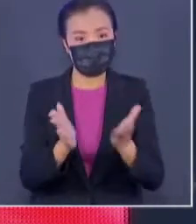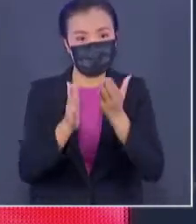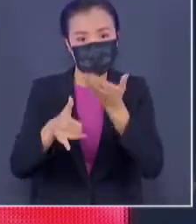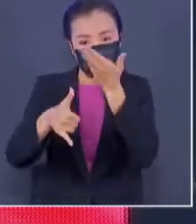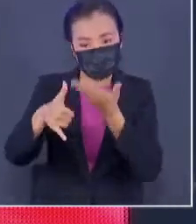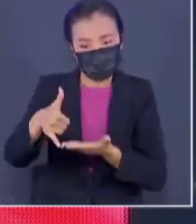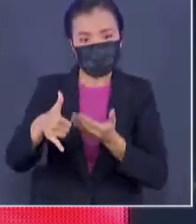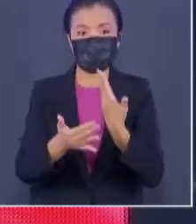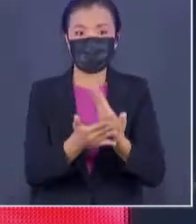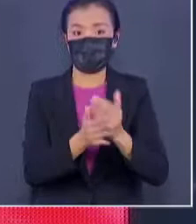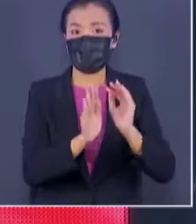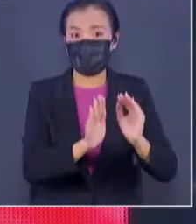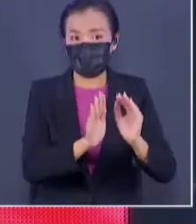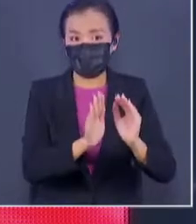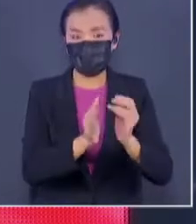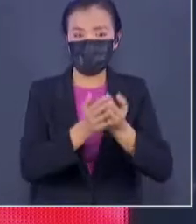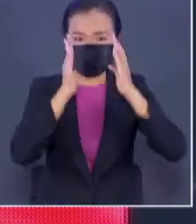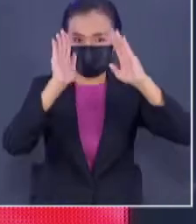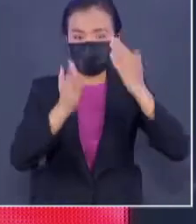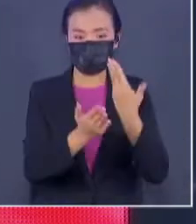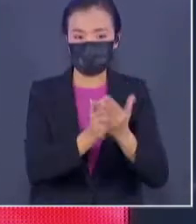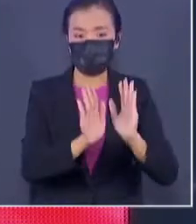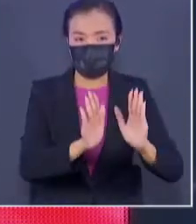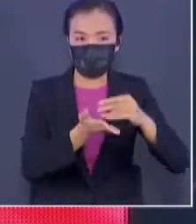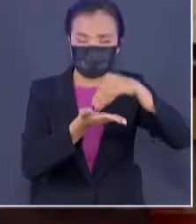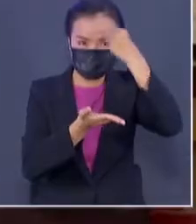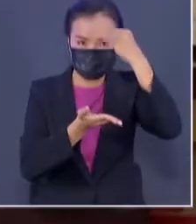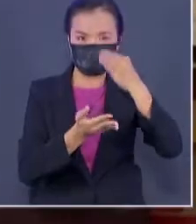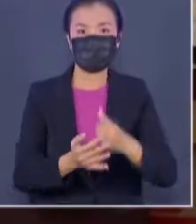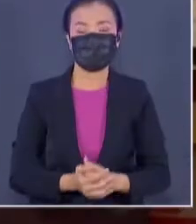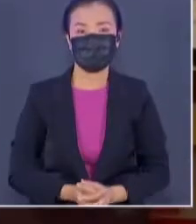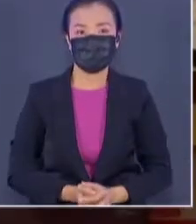การออมแล้วก็สร้างประสบการณ์การออมให้กับนักศึกษาได้ครับ